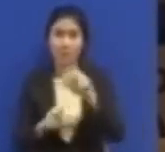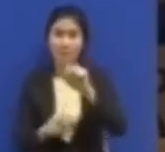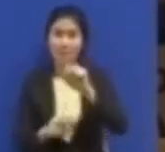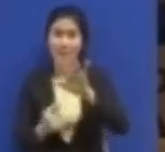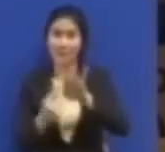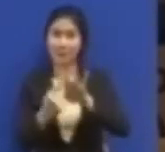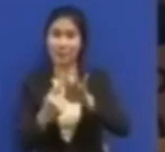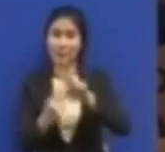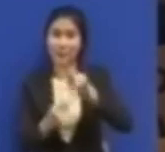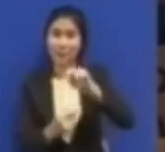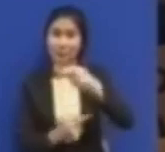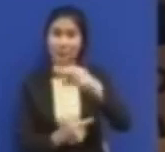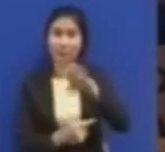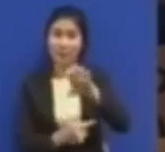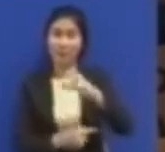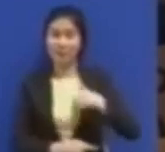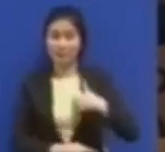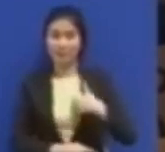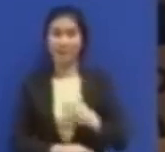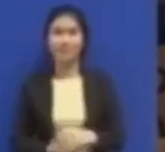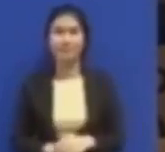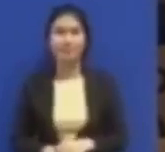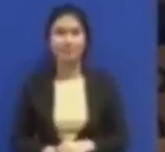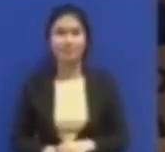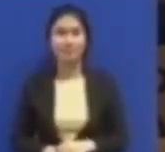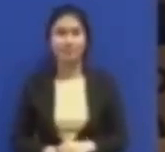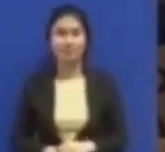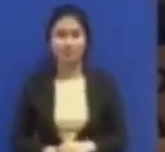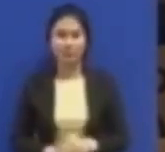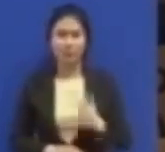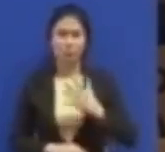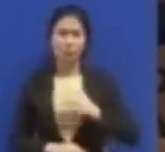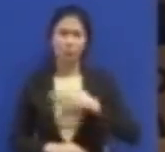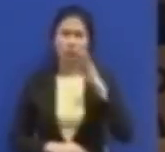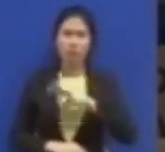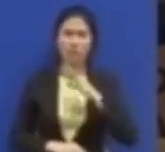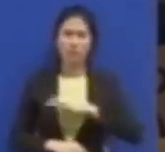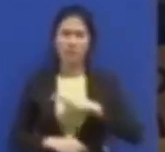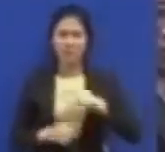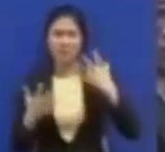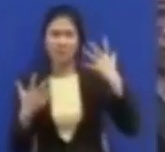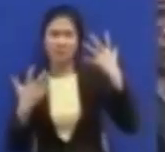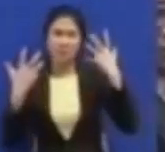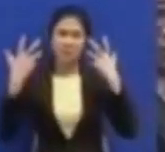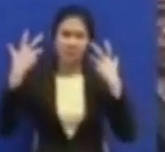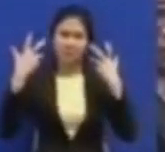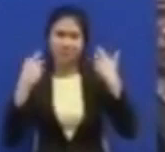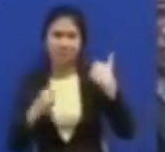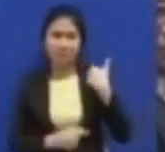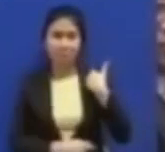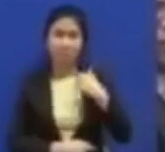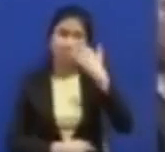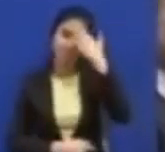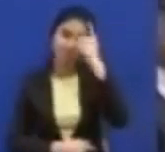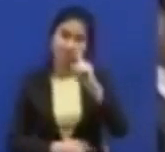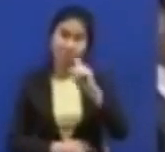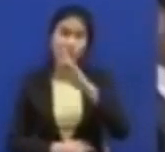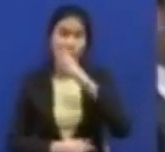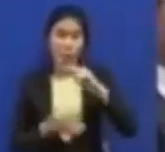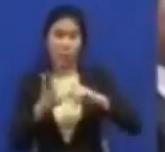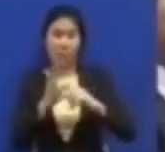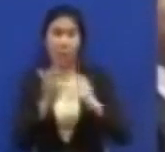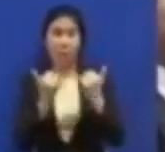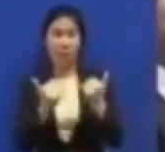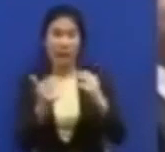เพื่อไทยมหาสารคามครับผมไม่สบายใจอย่างยิ่งครับท่านประธานว่าถ้าเราจะ เร่งรีบเร่งรั